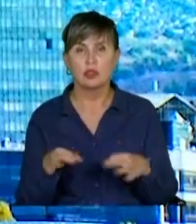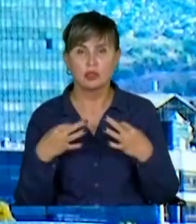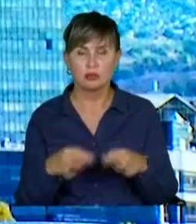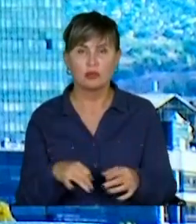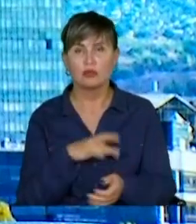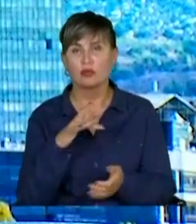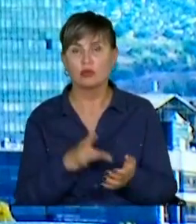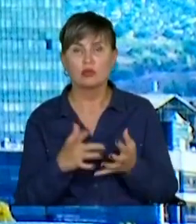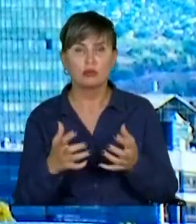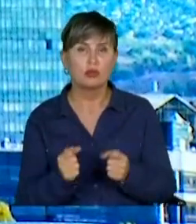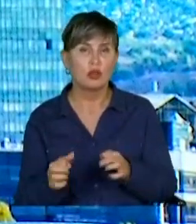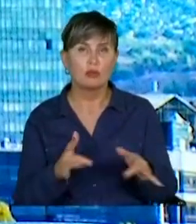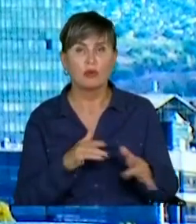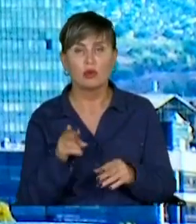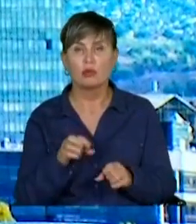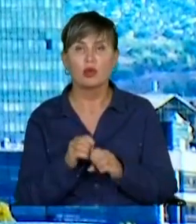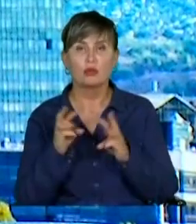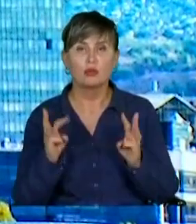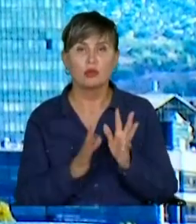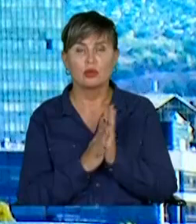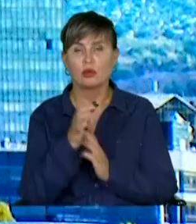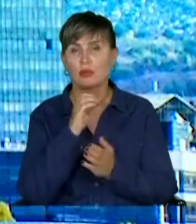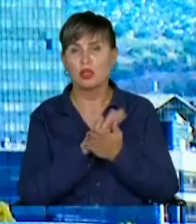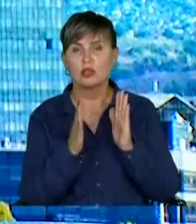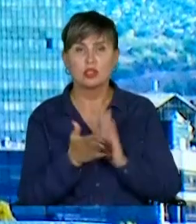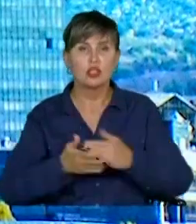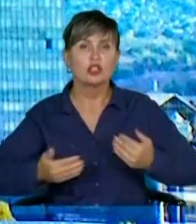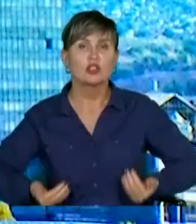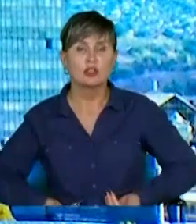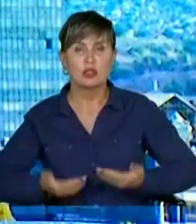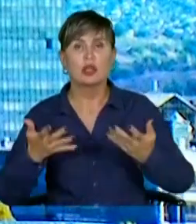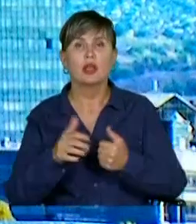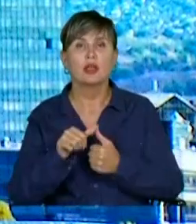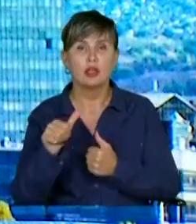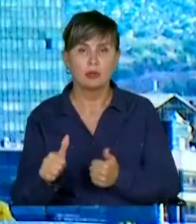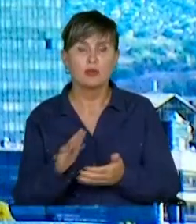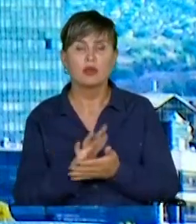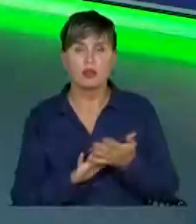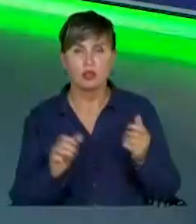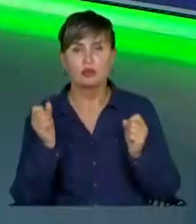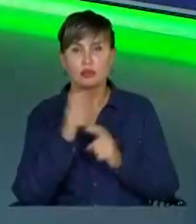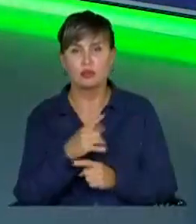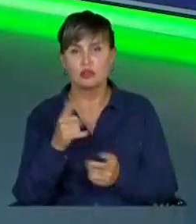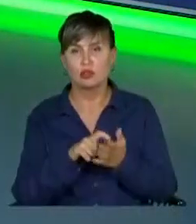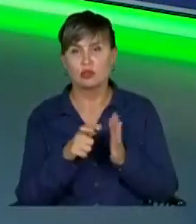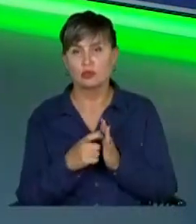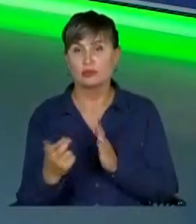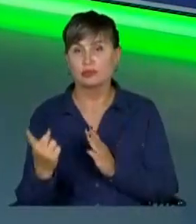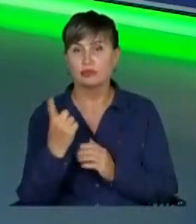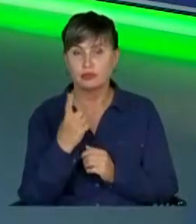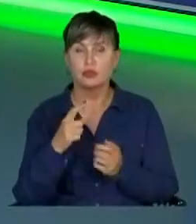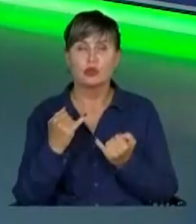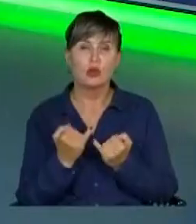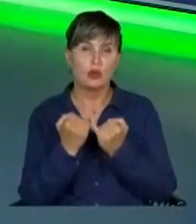В городе принимаются меры по обеспечению роста благосостояния жителей. Какие именно, узнаем у нашего гостя в студии заместитель